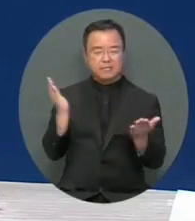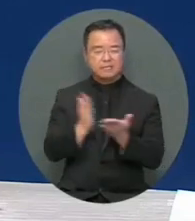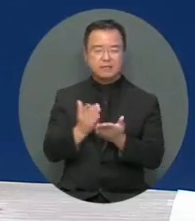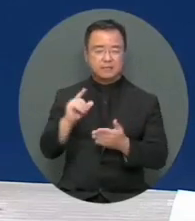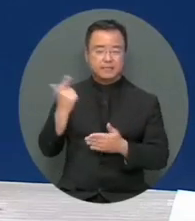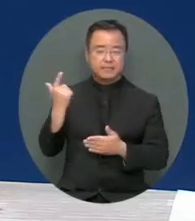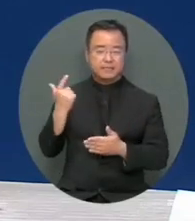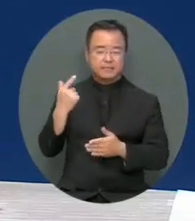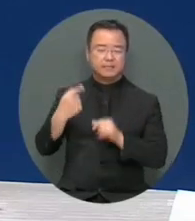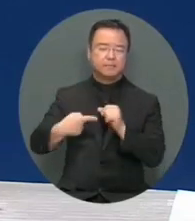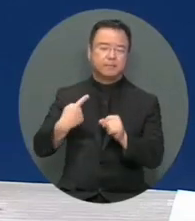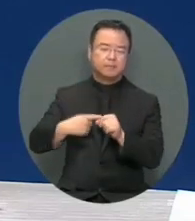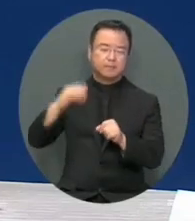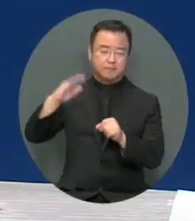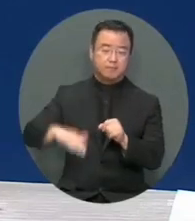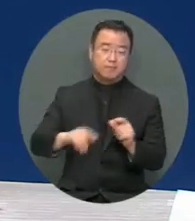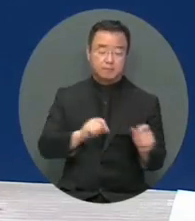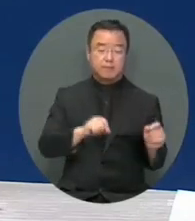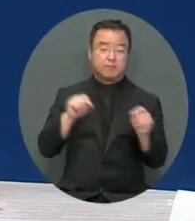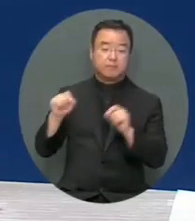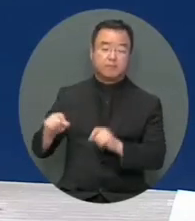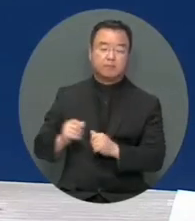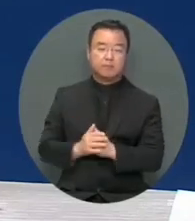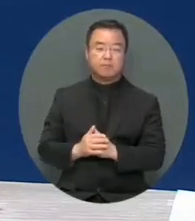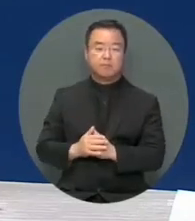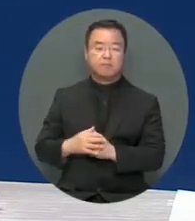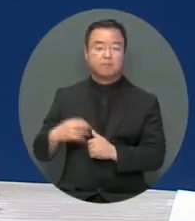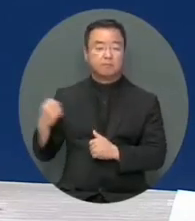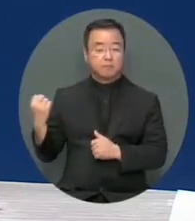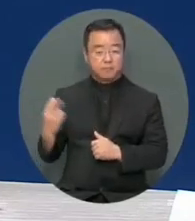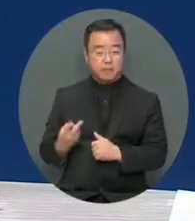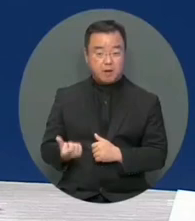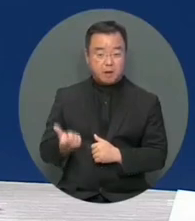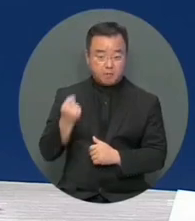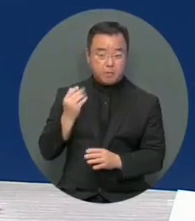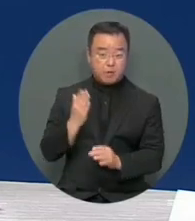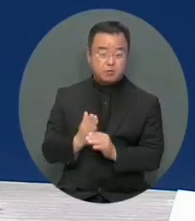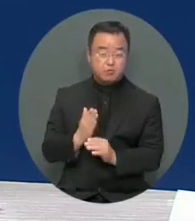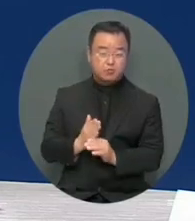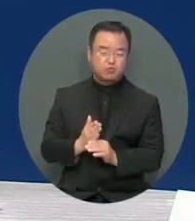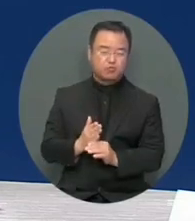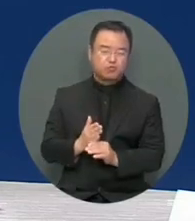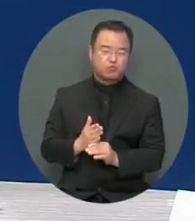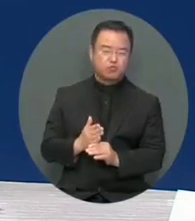미뤘고요. 이제 하반기가 되면 가급적이면 빠른 시간 내에